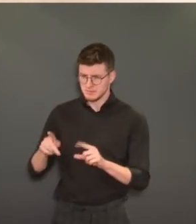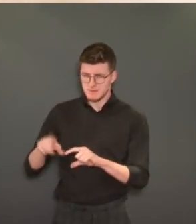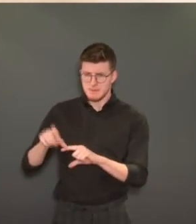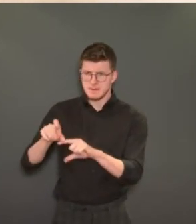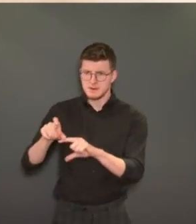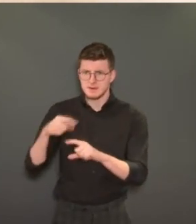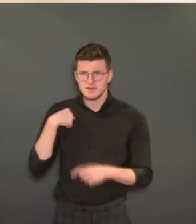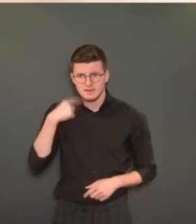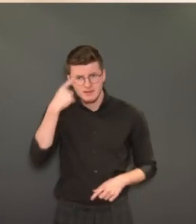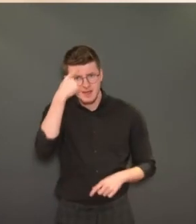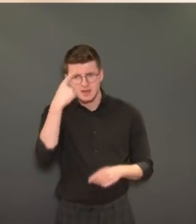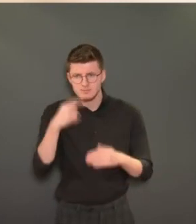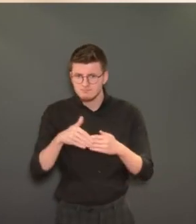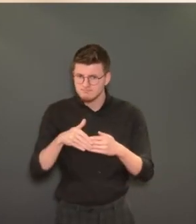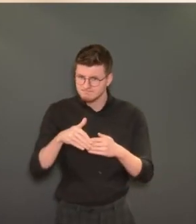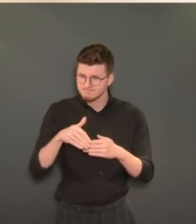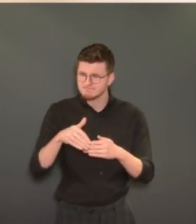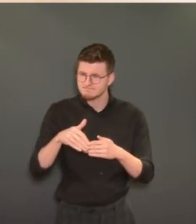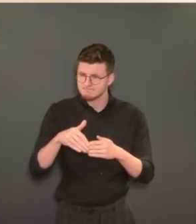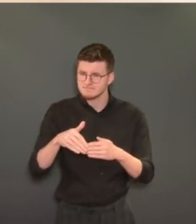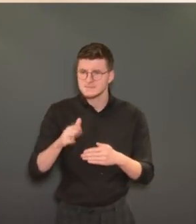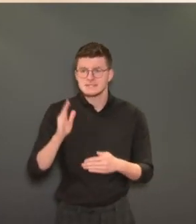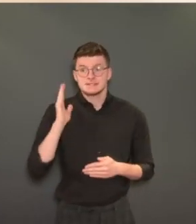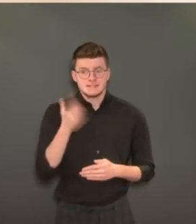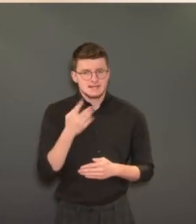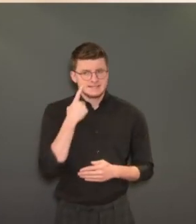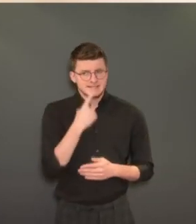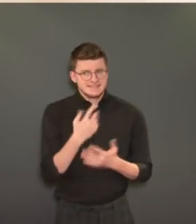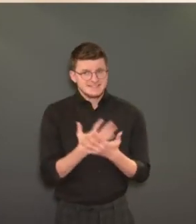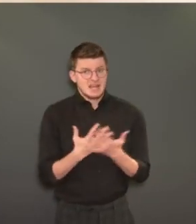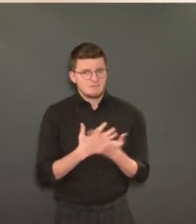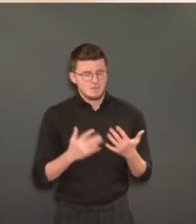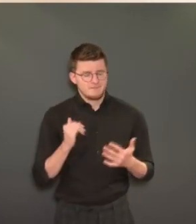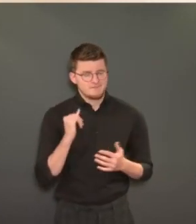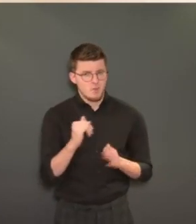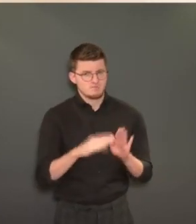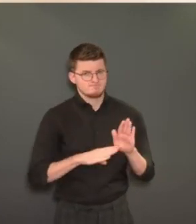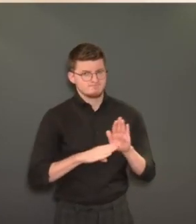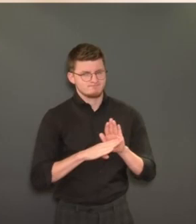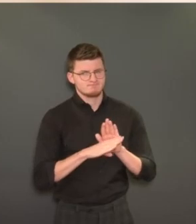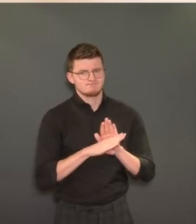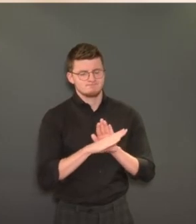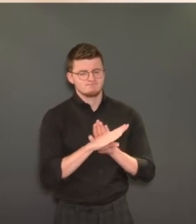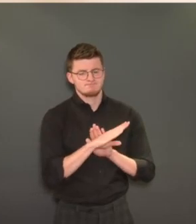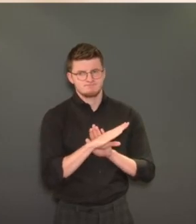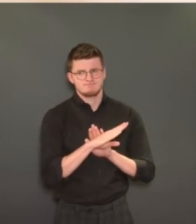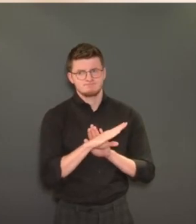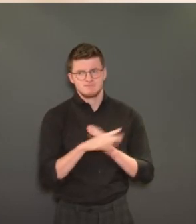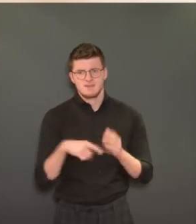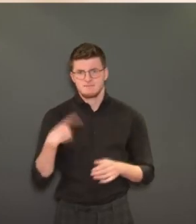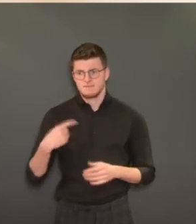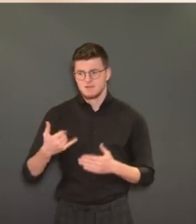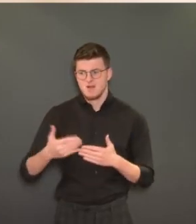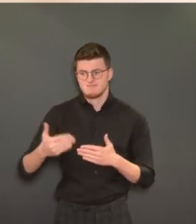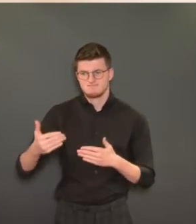mesures très contraignantes. Et je pense que dans les jours à venir, cette augmentation va se poursuivre. Nous devons bien nous rendre